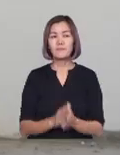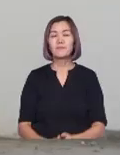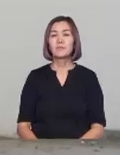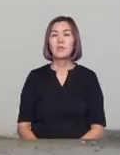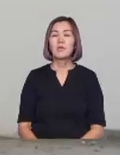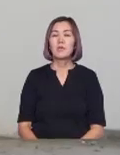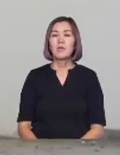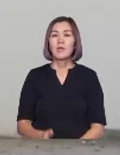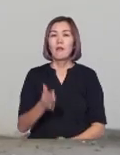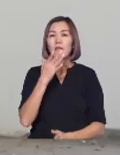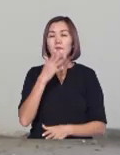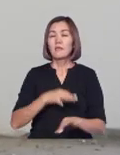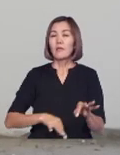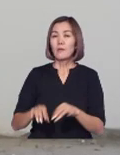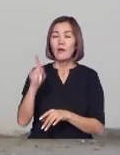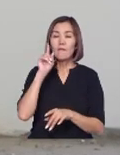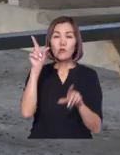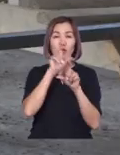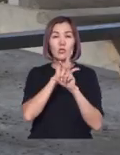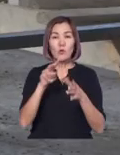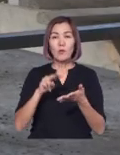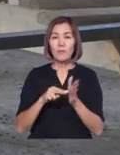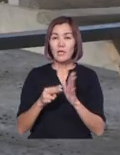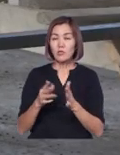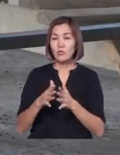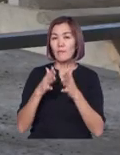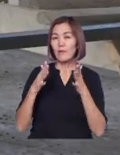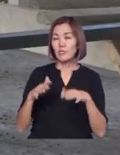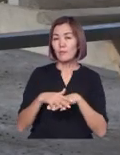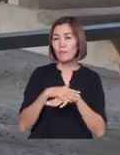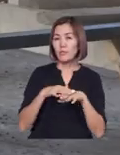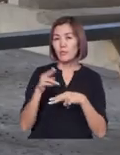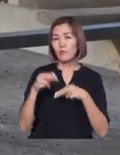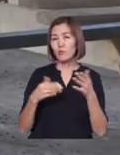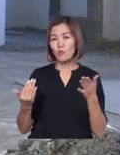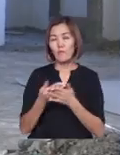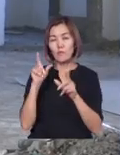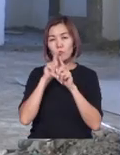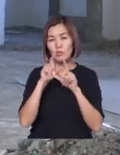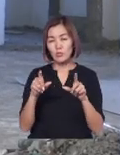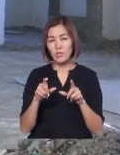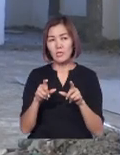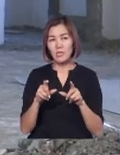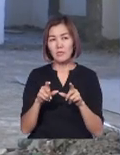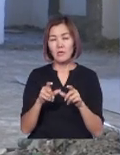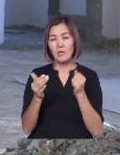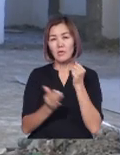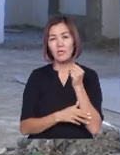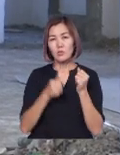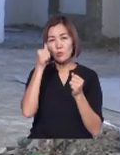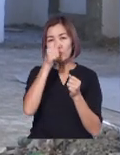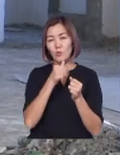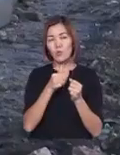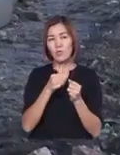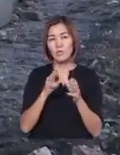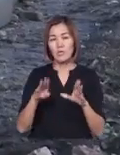в рамках национального проекта «Комфортная школа» планируется масштабное строительство новых образовательных учреждений. К концу года уже будут